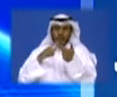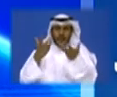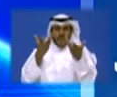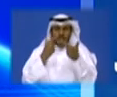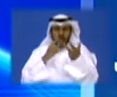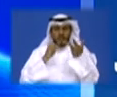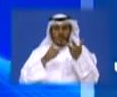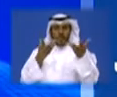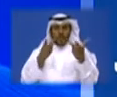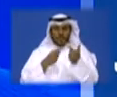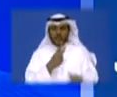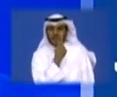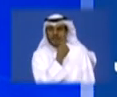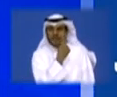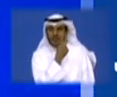المالية